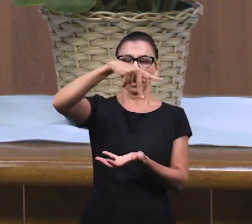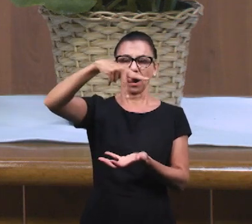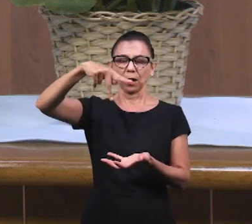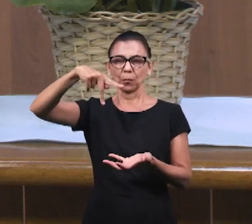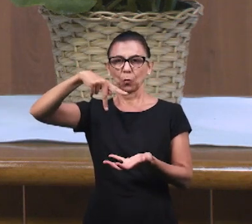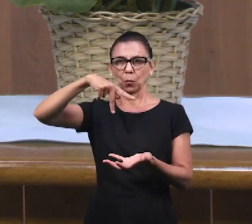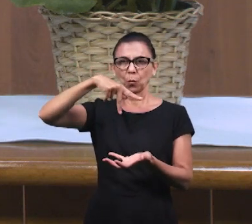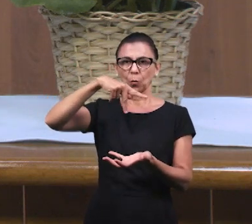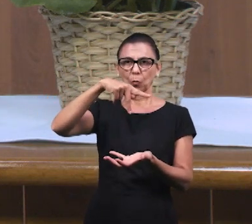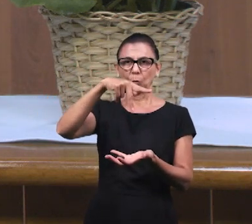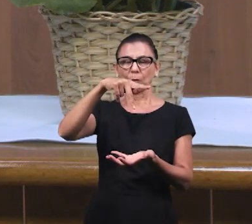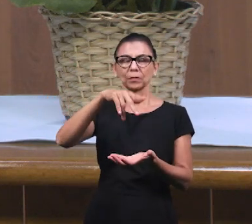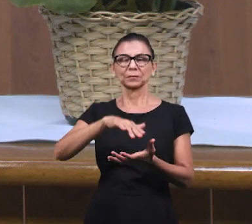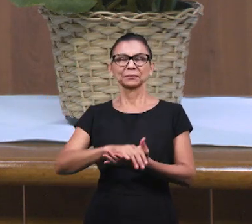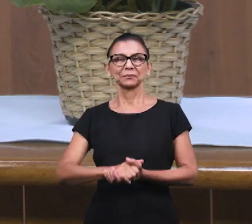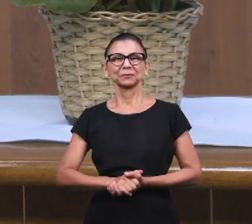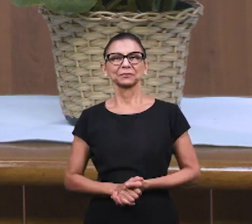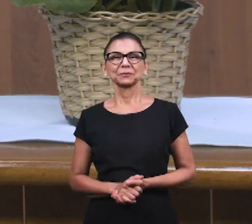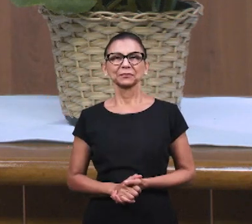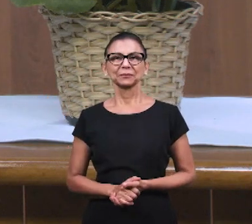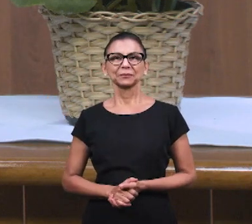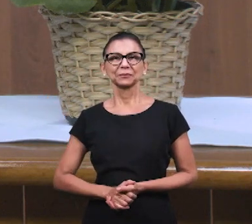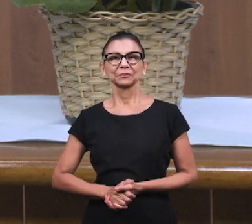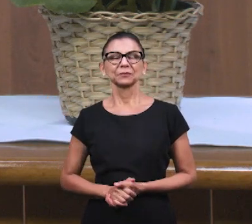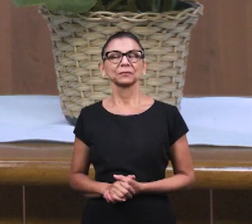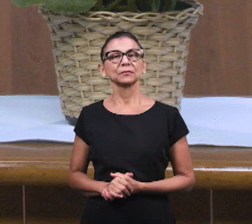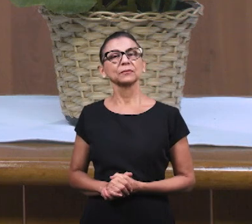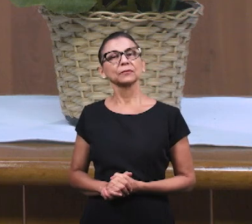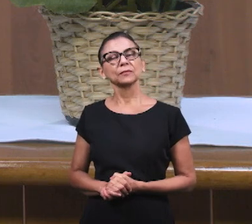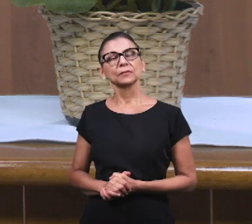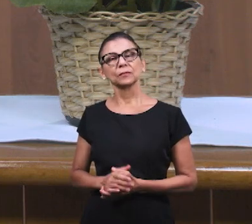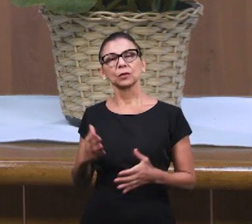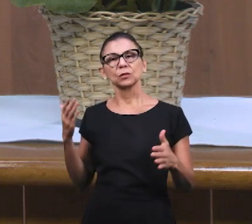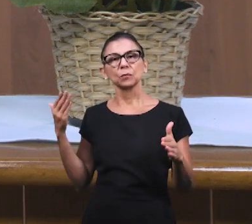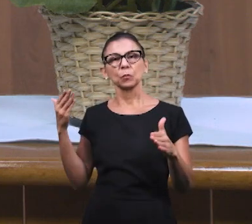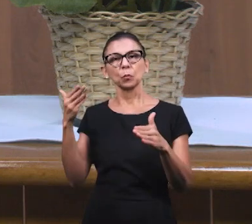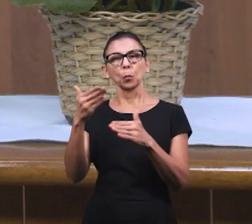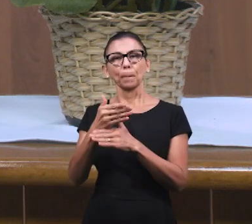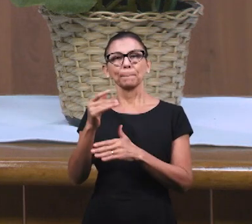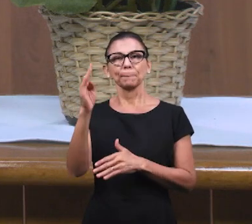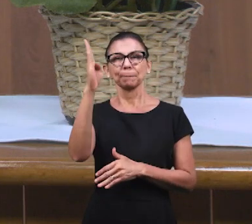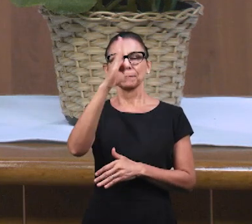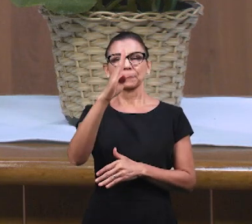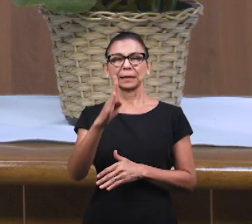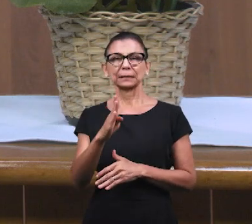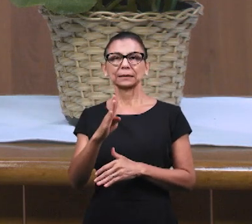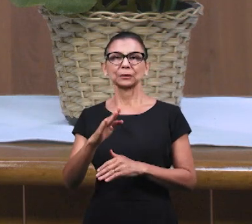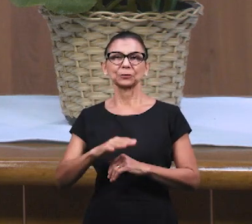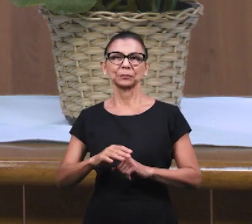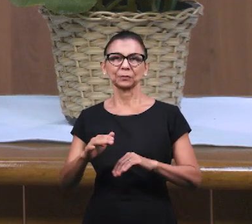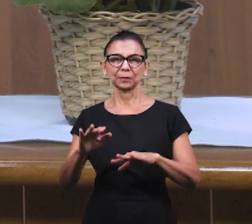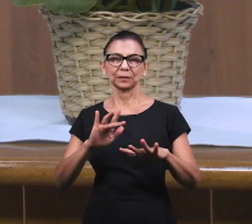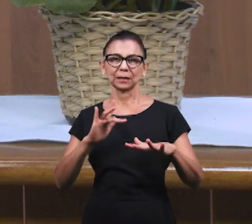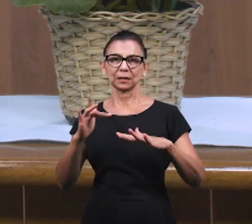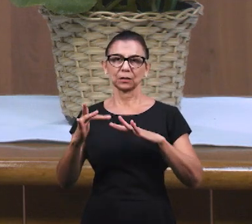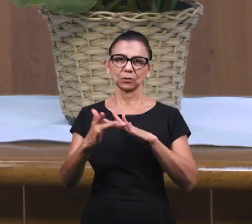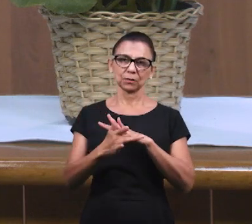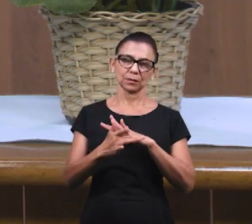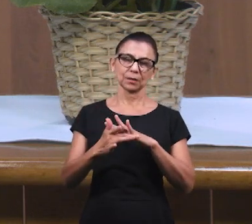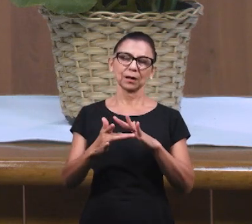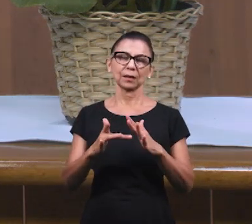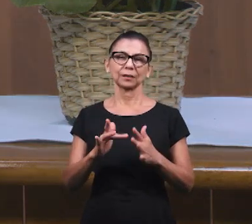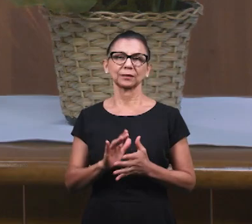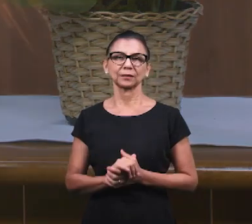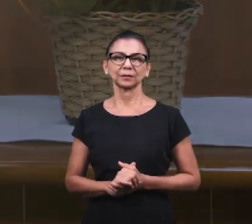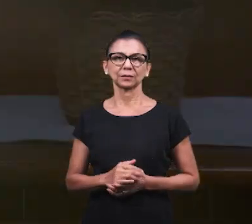générique que nous appelons le tour du monde. C'est un générique plus long. Et dans la séquence, nous allons nous mettre en réseau avec toutes les églises dans le